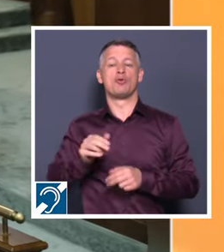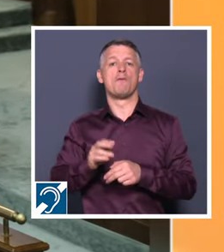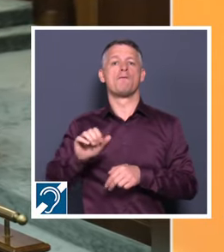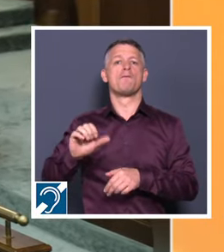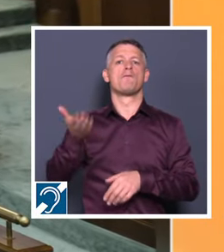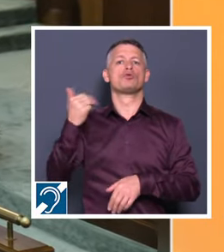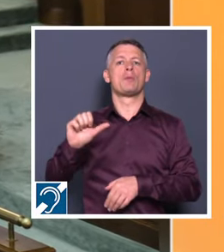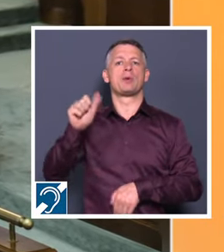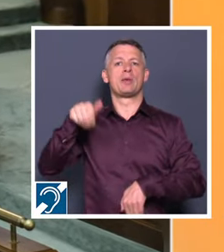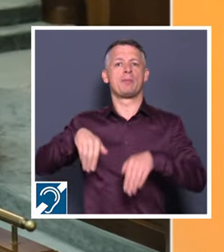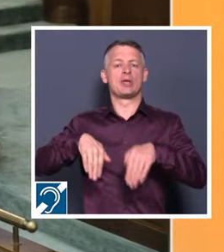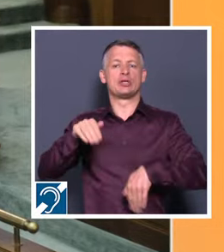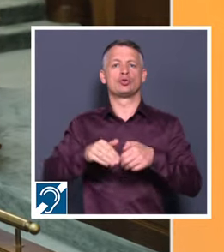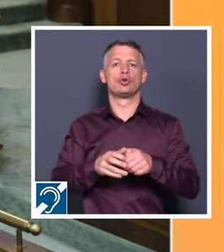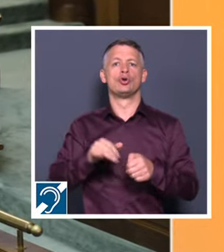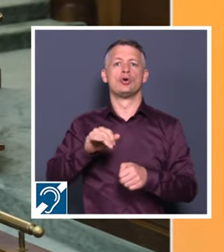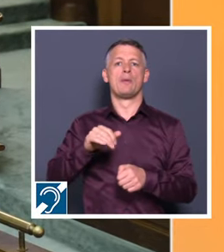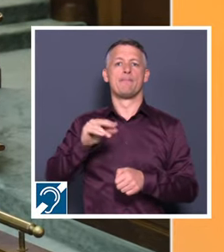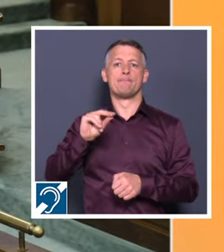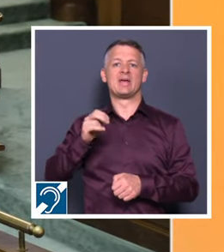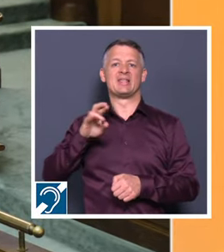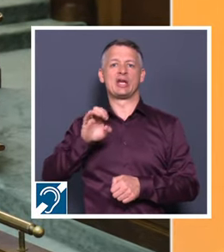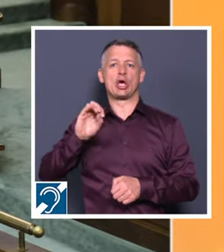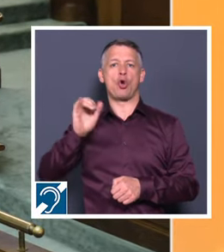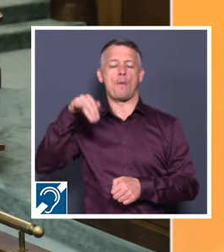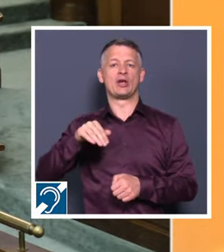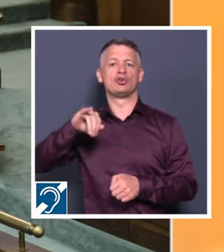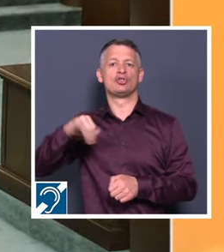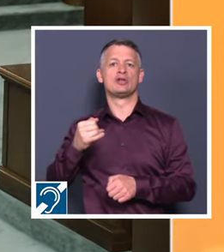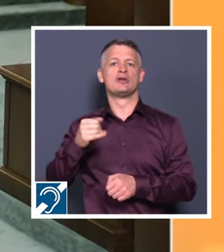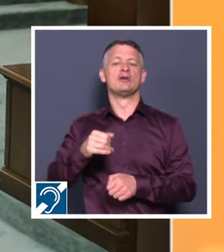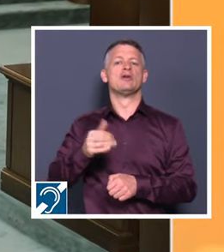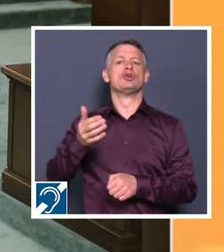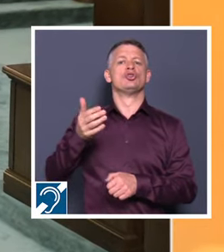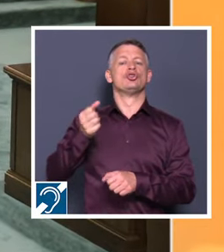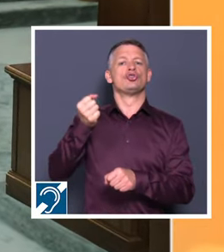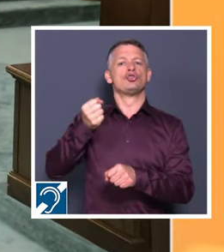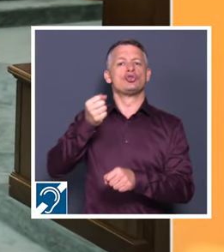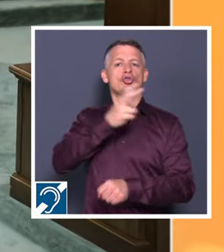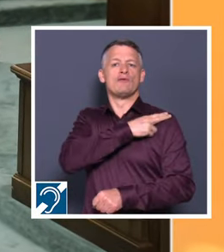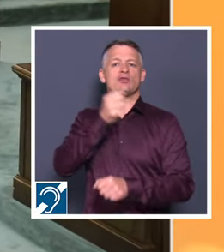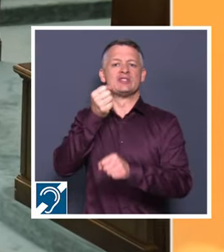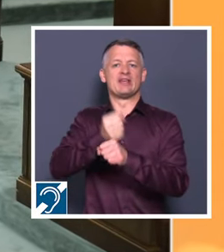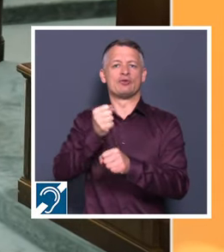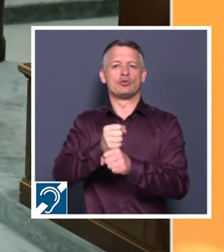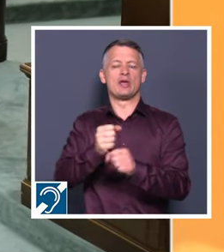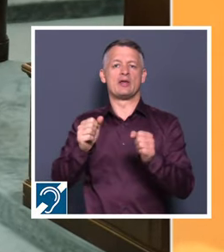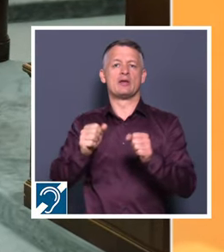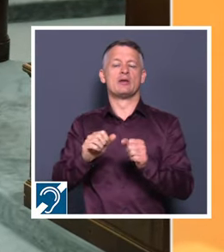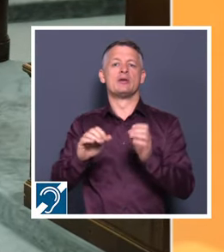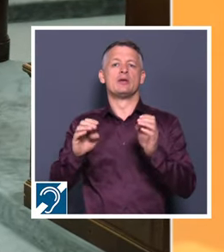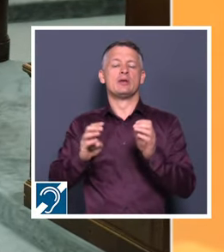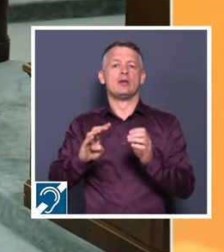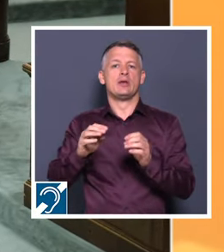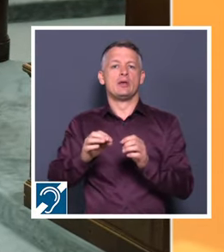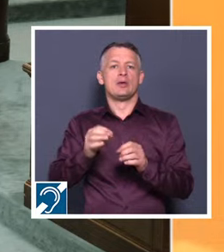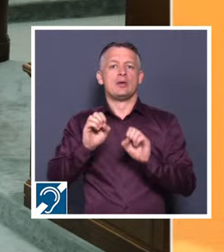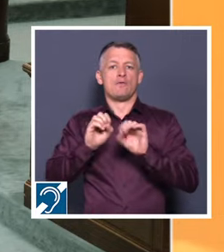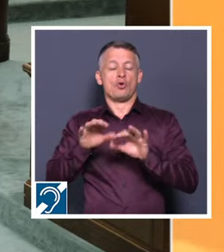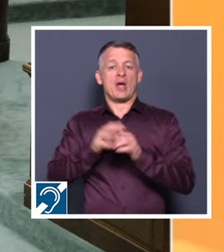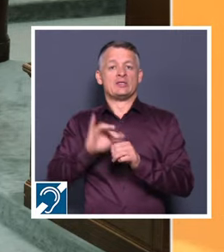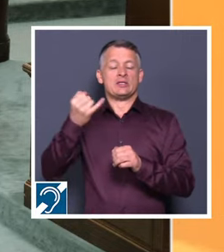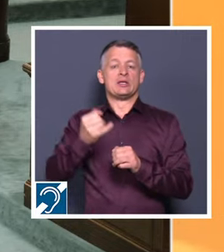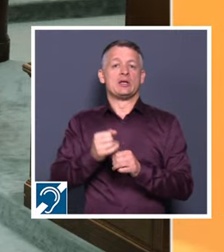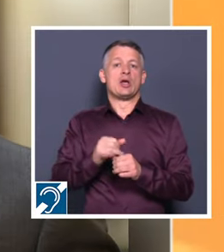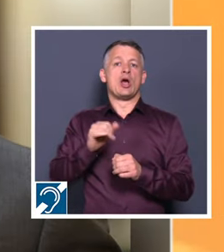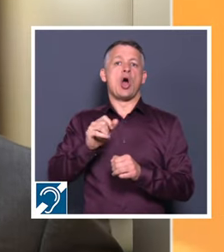Roman, dar și fostul șef al Serviciului Român de Informații Virgil Măgureanu au fost cercetați. Numai că, 2 ani mai târziu, în Alta Curte de Casație